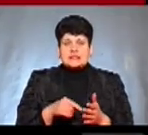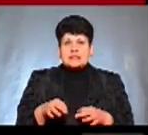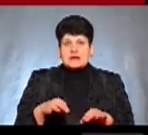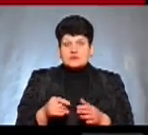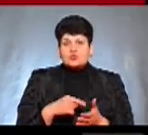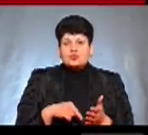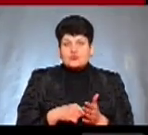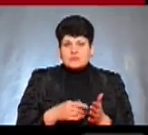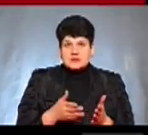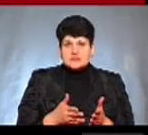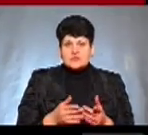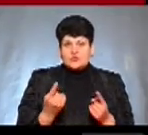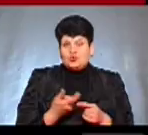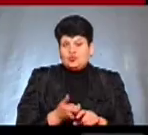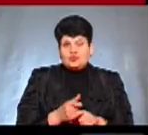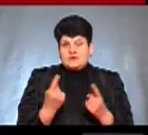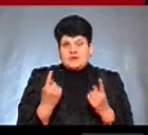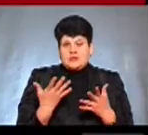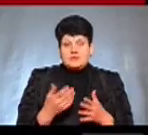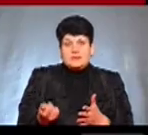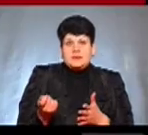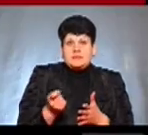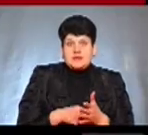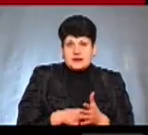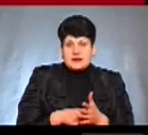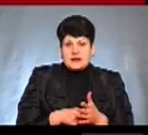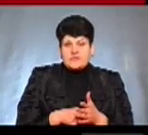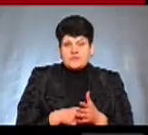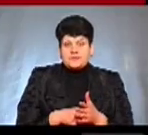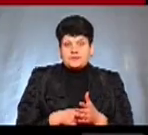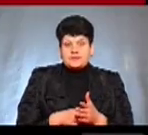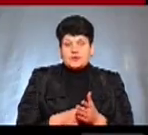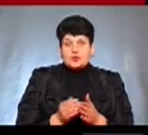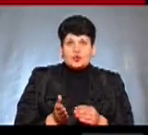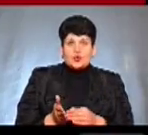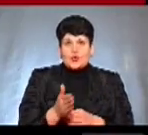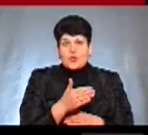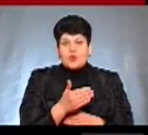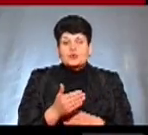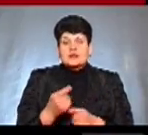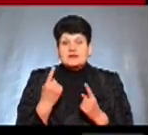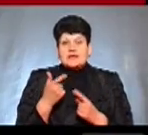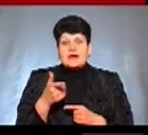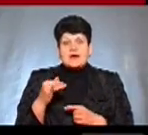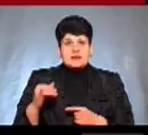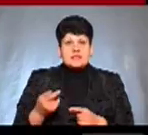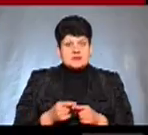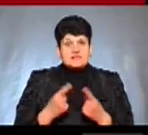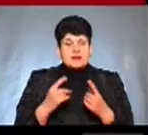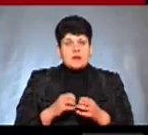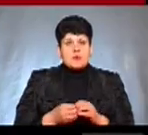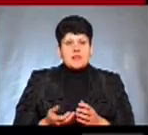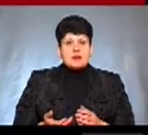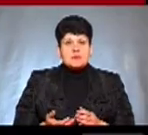Він надзвичайно великий. Ми перекриваємо артерію на Великі Гаї. Це теж велика проблема.